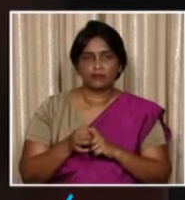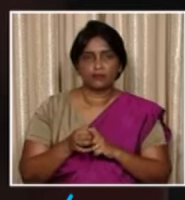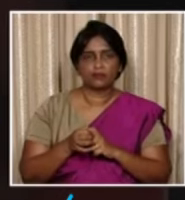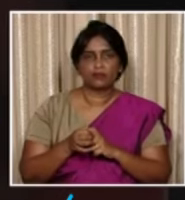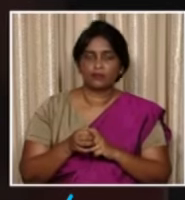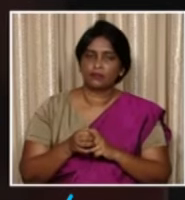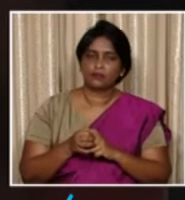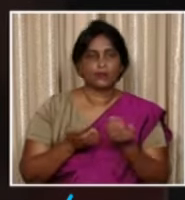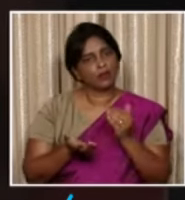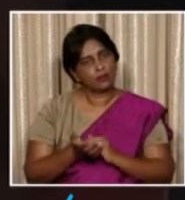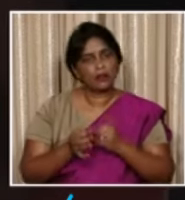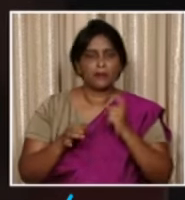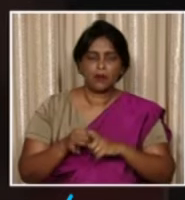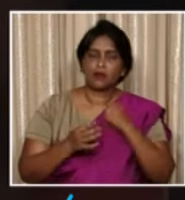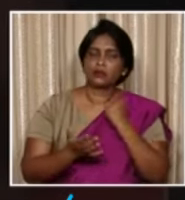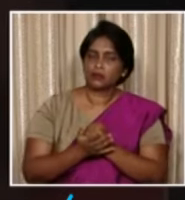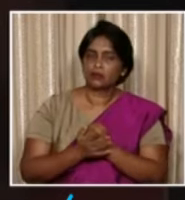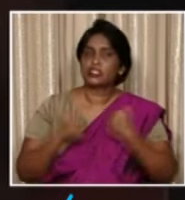නම් අපි ඒ සම්බන්ධයෙන් මහ බැංකුව